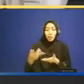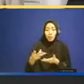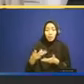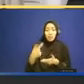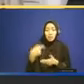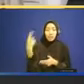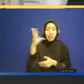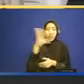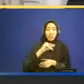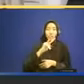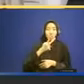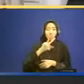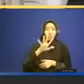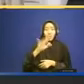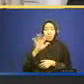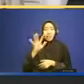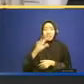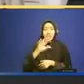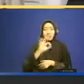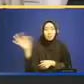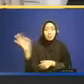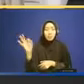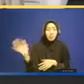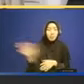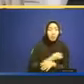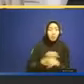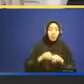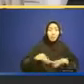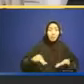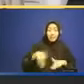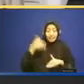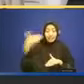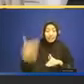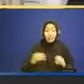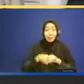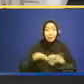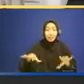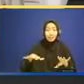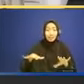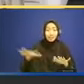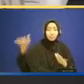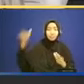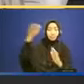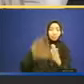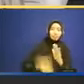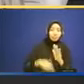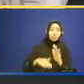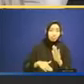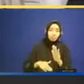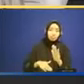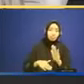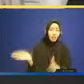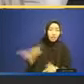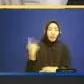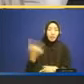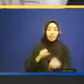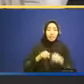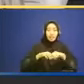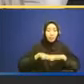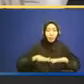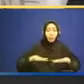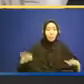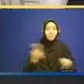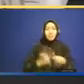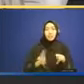ribu sebelum pandemi ya, belum pandemi. Nah, setelah pandemi dia akan jatuh tuh. Jadi ayo kita